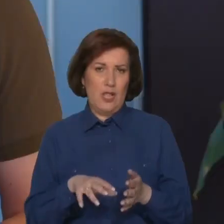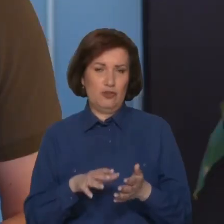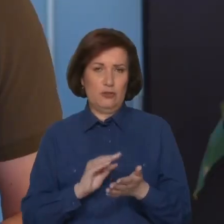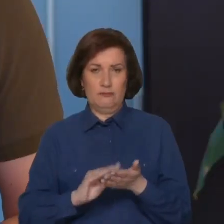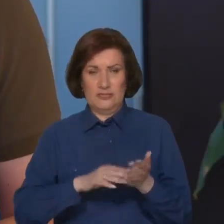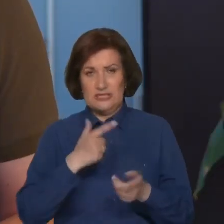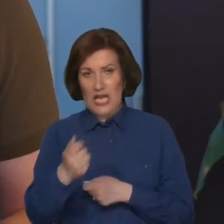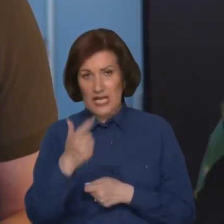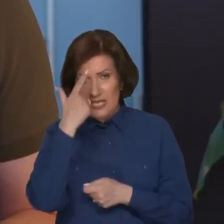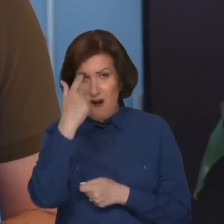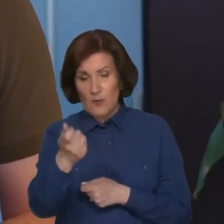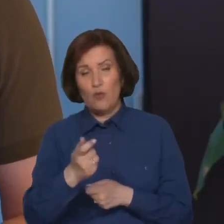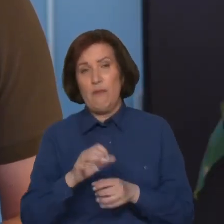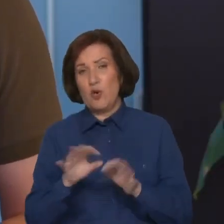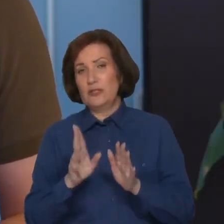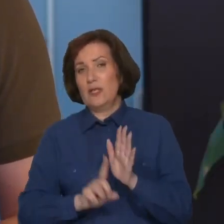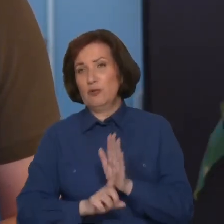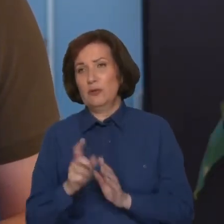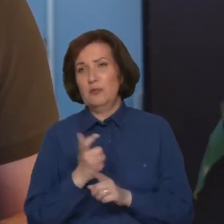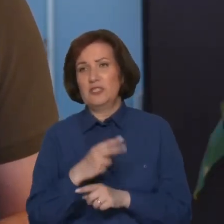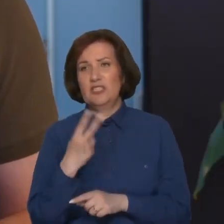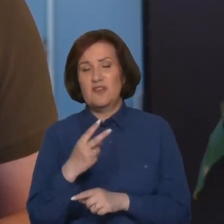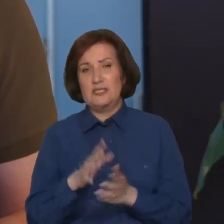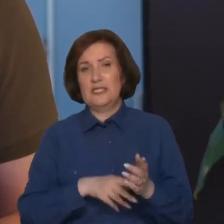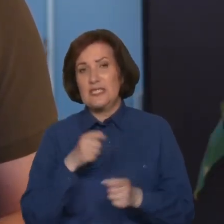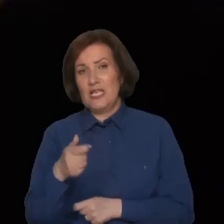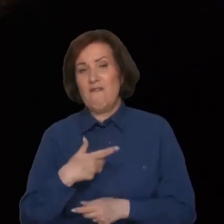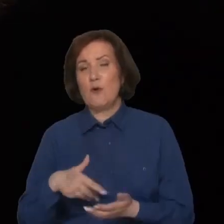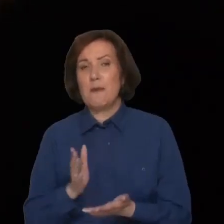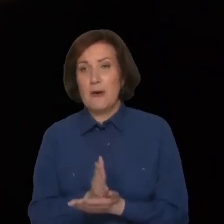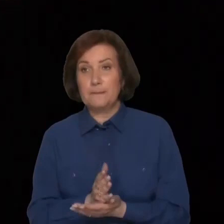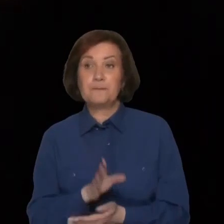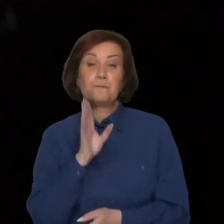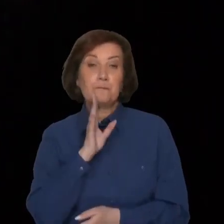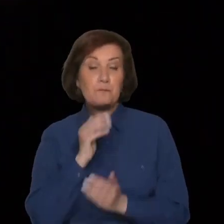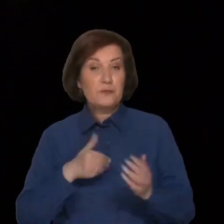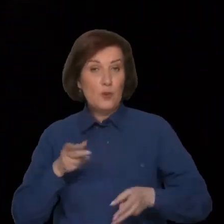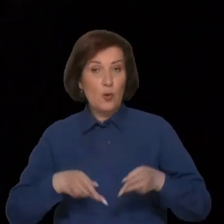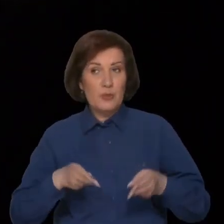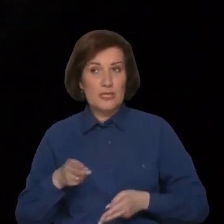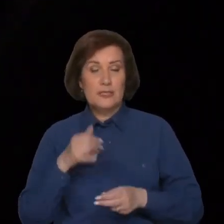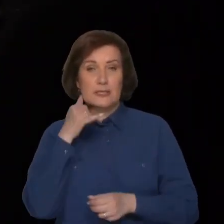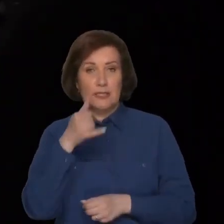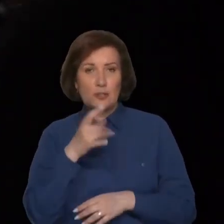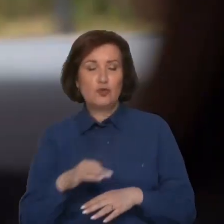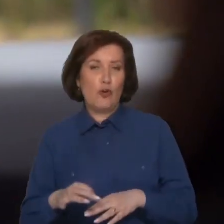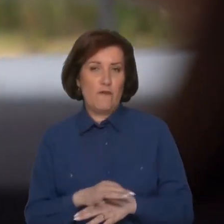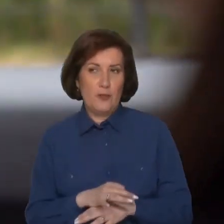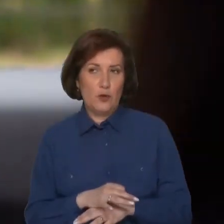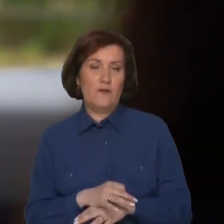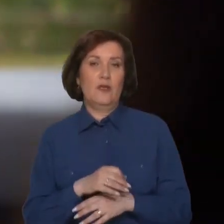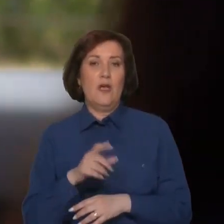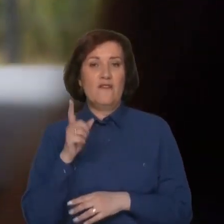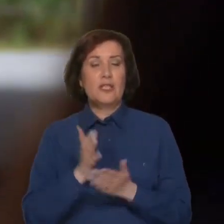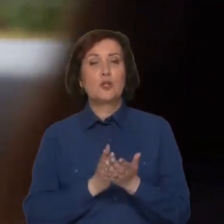заявку. Проєкт тільки почався і вже більше 20 заявок ми маємо. Катерина перед операцією дзвонить чоловікові.